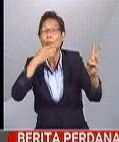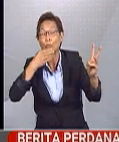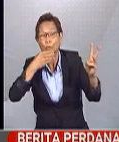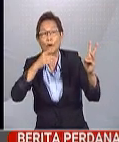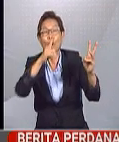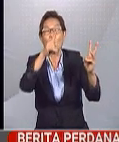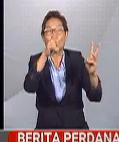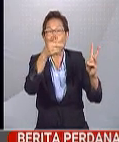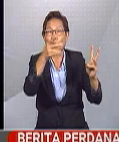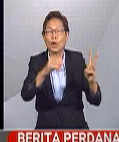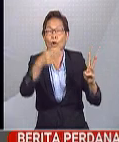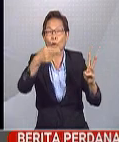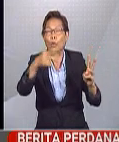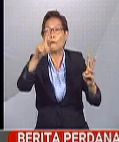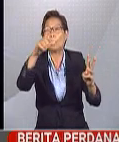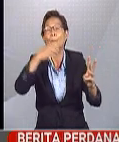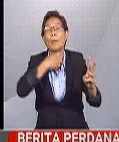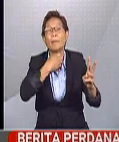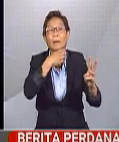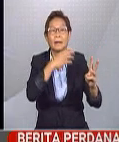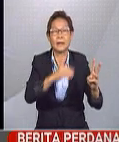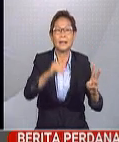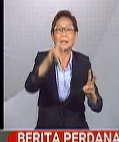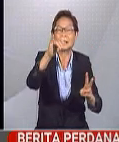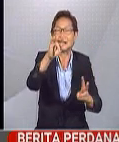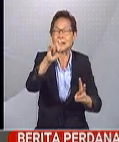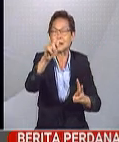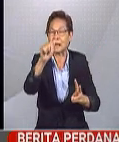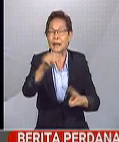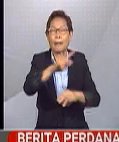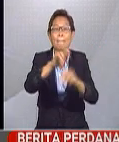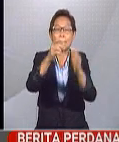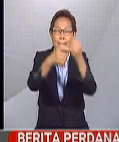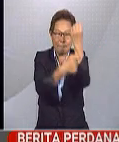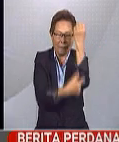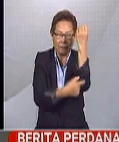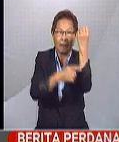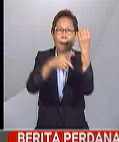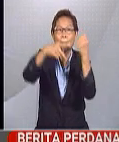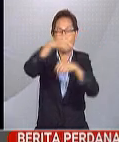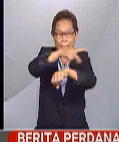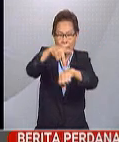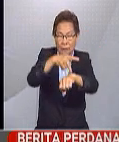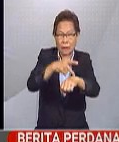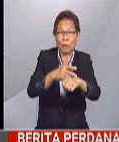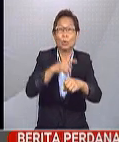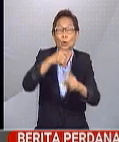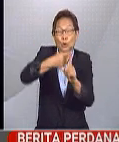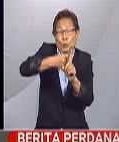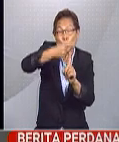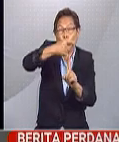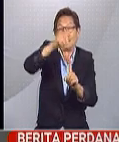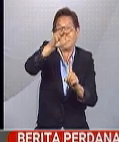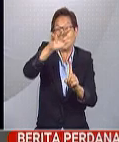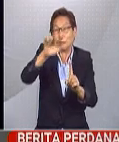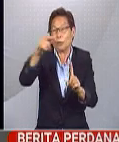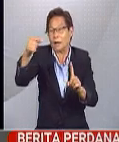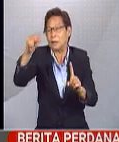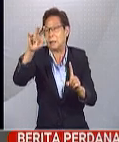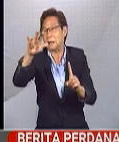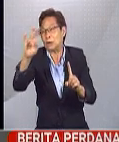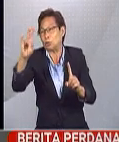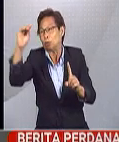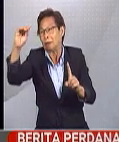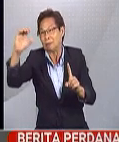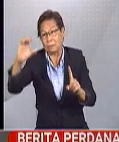Perak, Kuala Kangsar, Kinta dan juga Batang Padang. Pada ketika ini, suhu maksima boleh mencapai sekitar 35 hingga ke